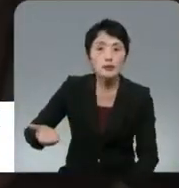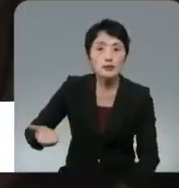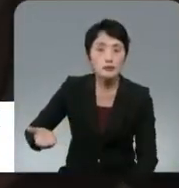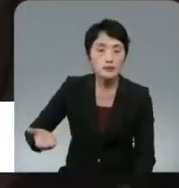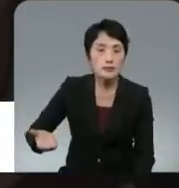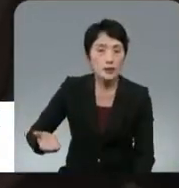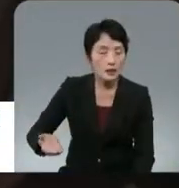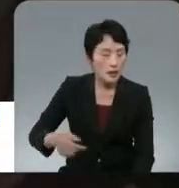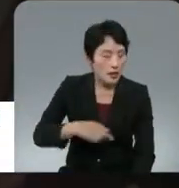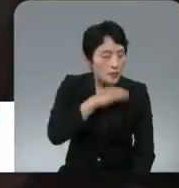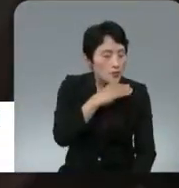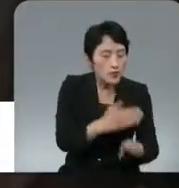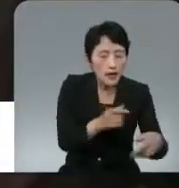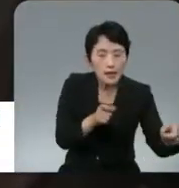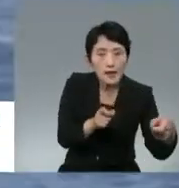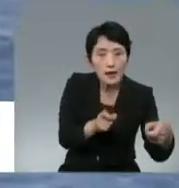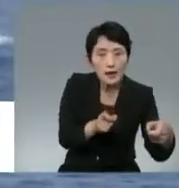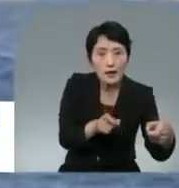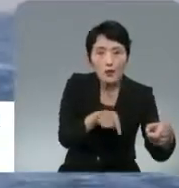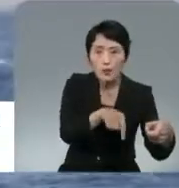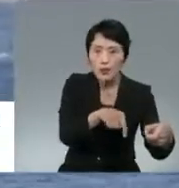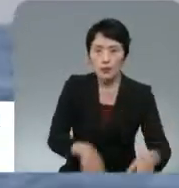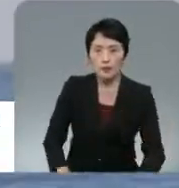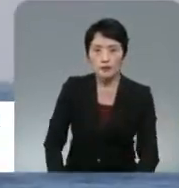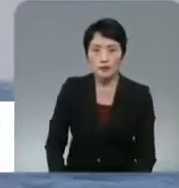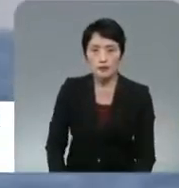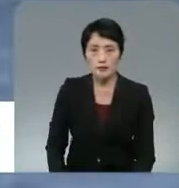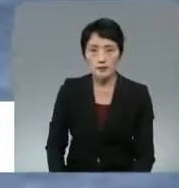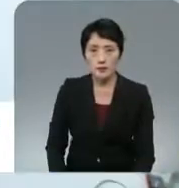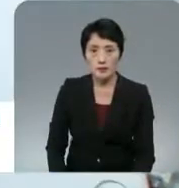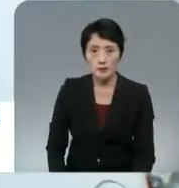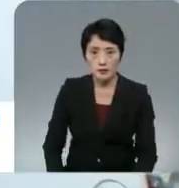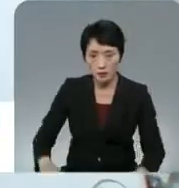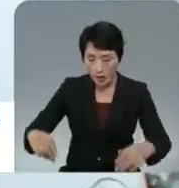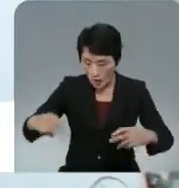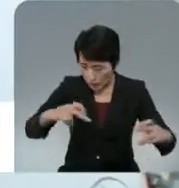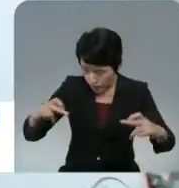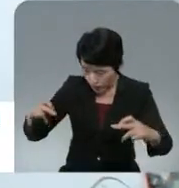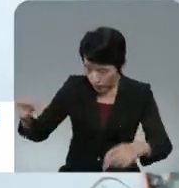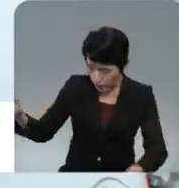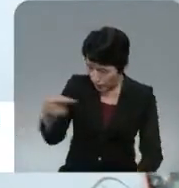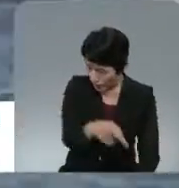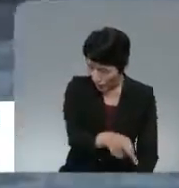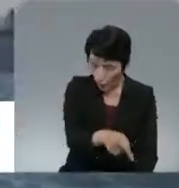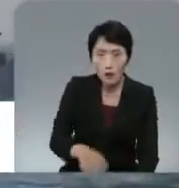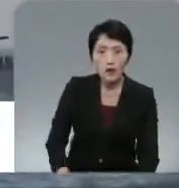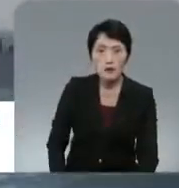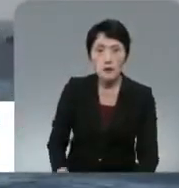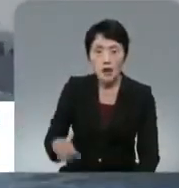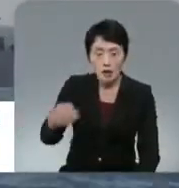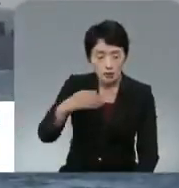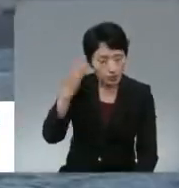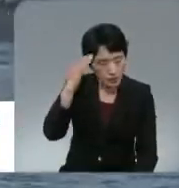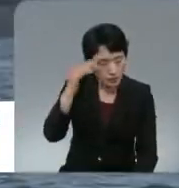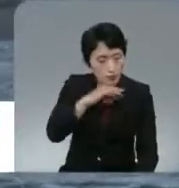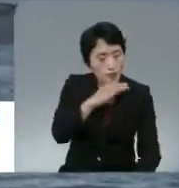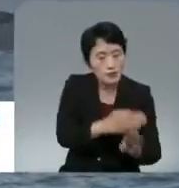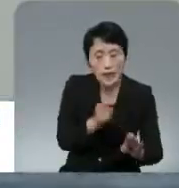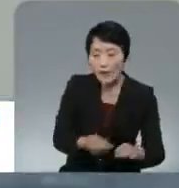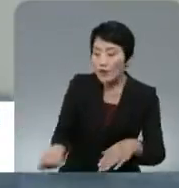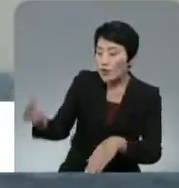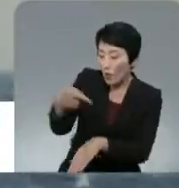говорится что пхениам направляет серьезное предупреждение по поводу вторжения в территориальные воды КНДР